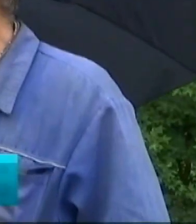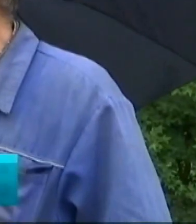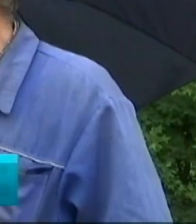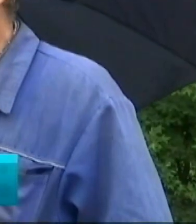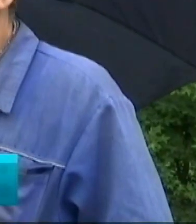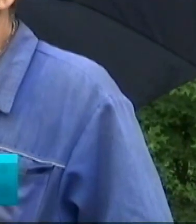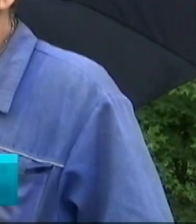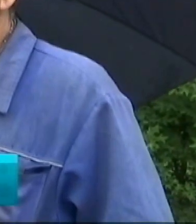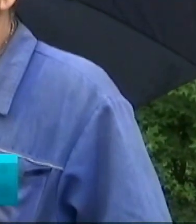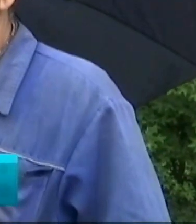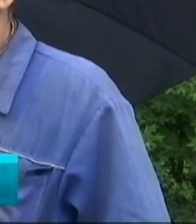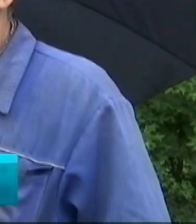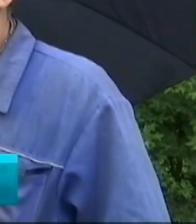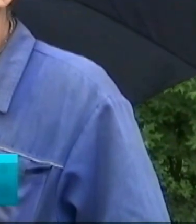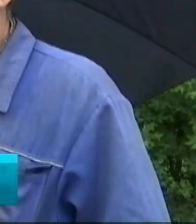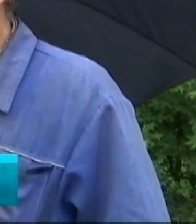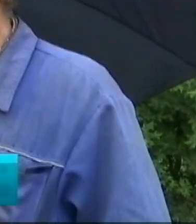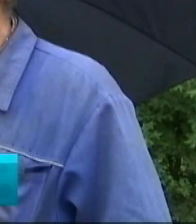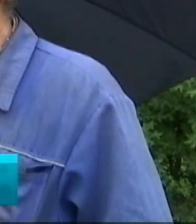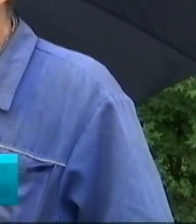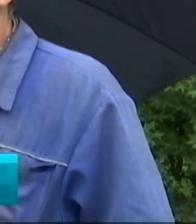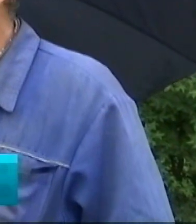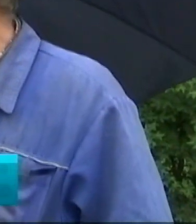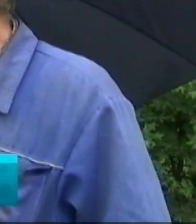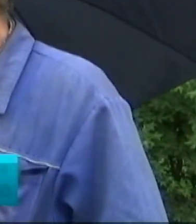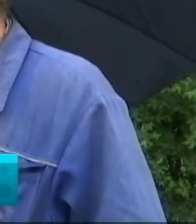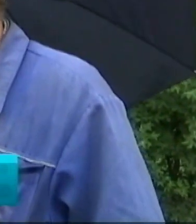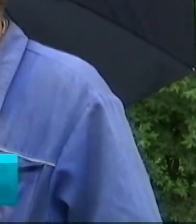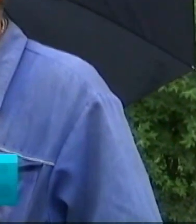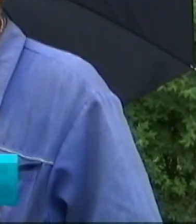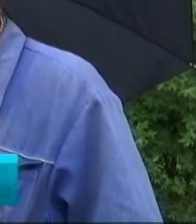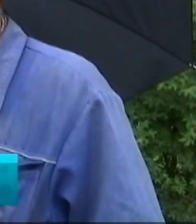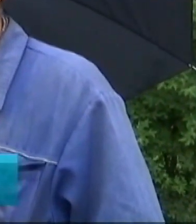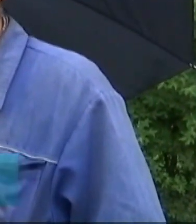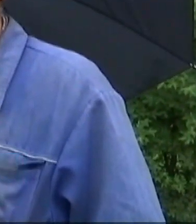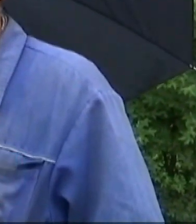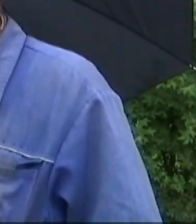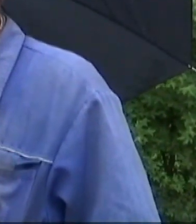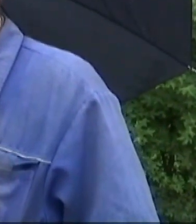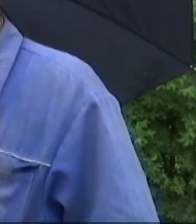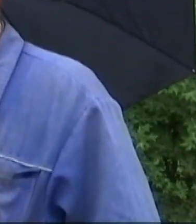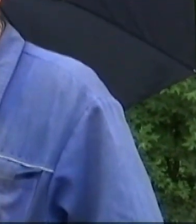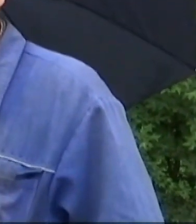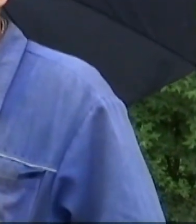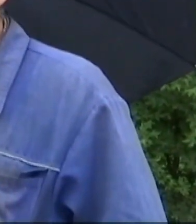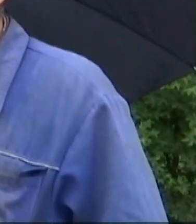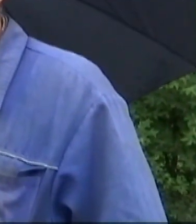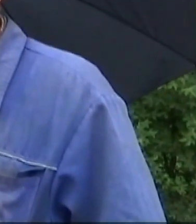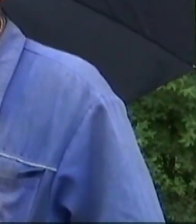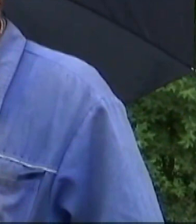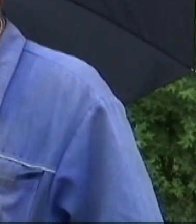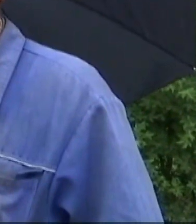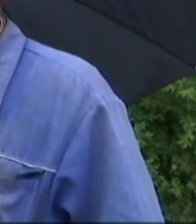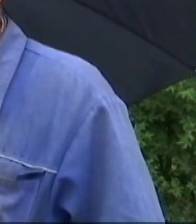nema radne snage, nema. Sve zarasta, pusto, nema. Stari selo? Stari, ba gotovo je osrlo,